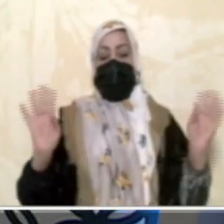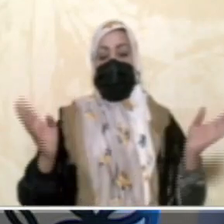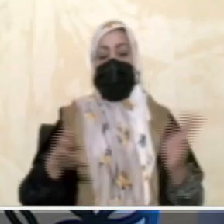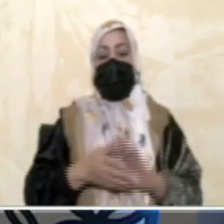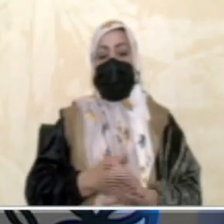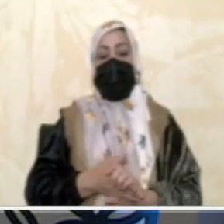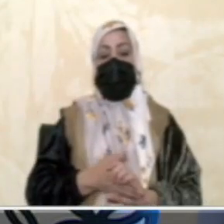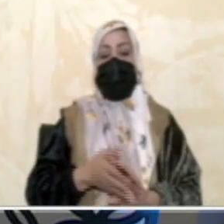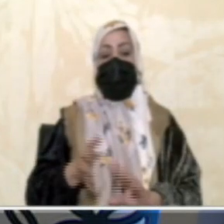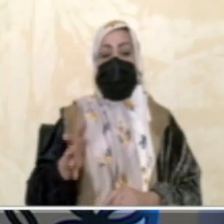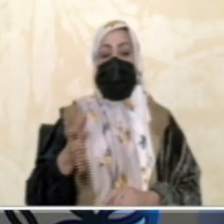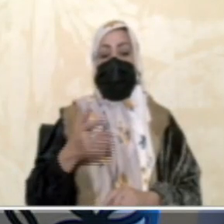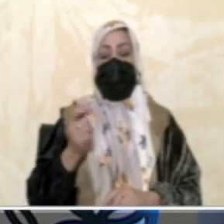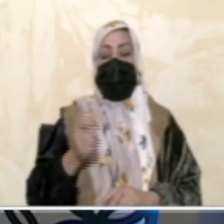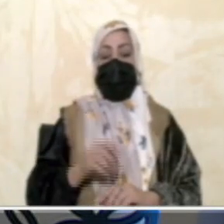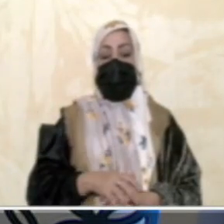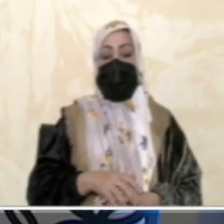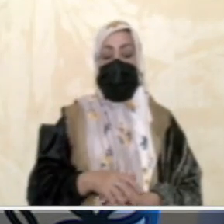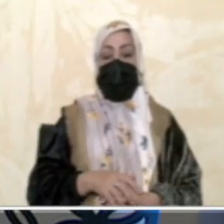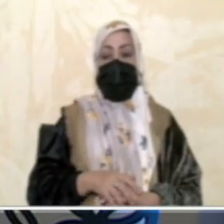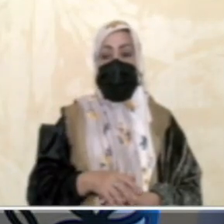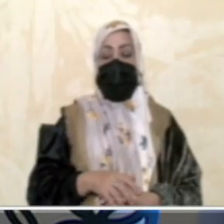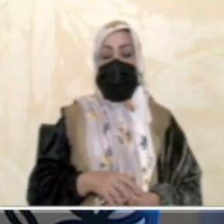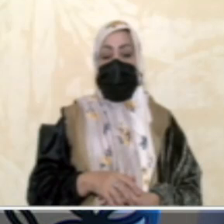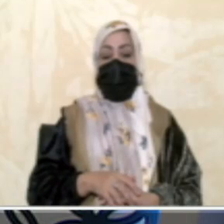تحط في رجلها ذنبك